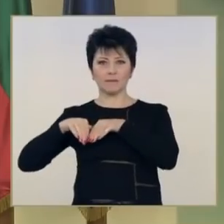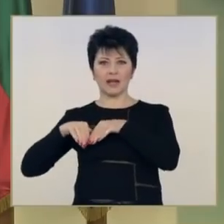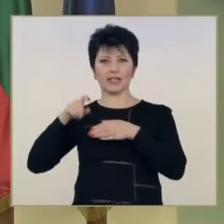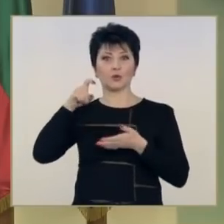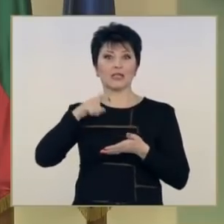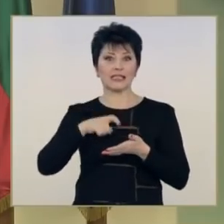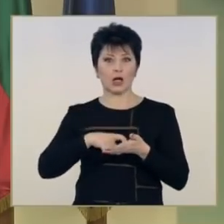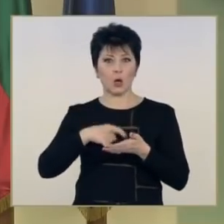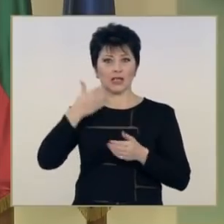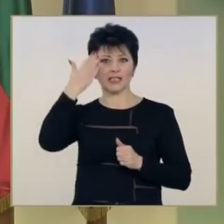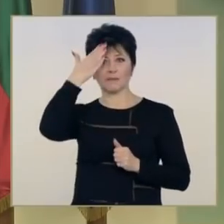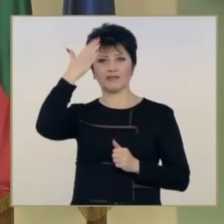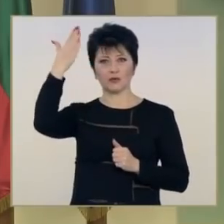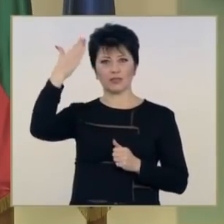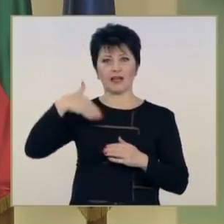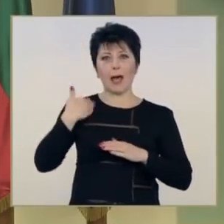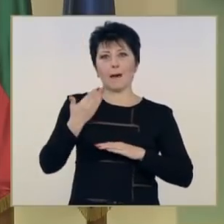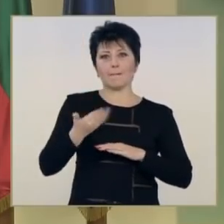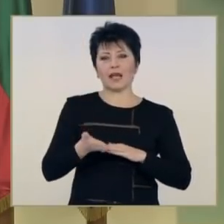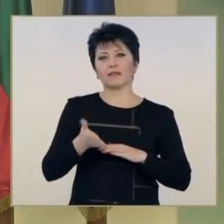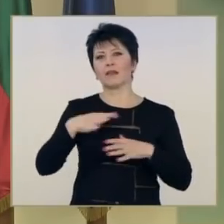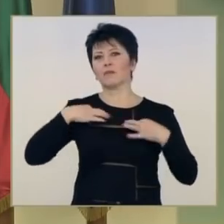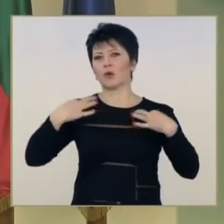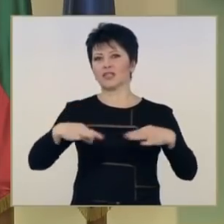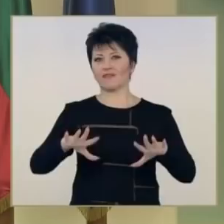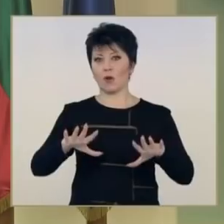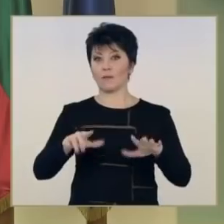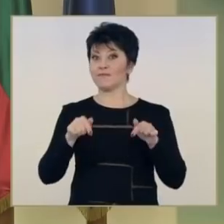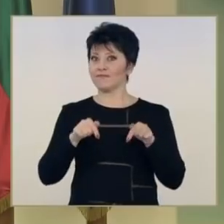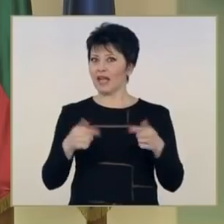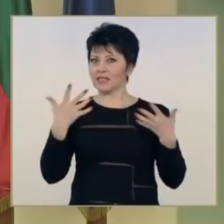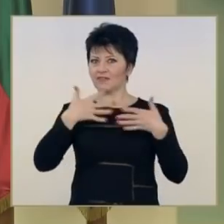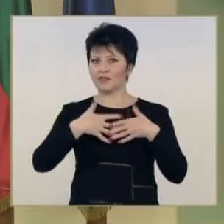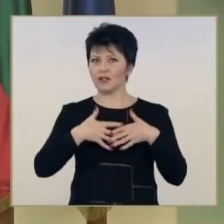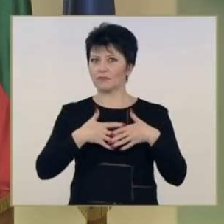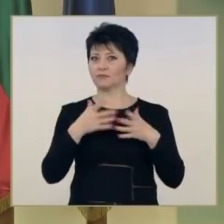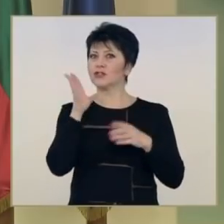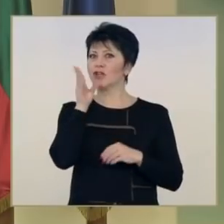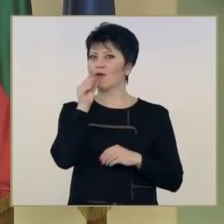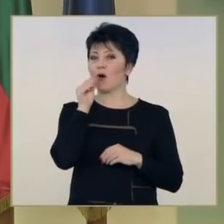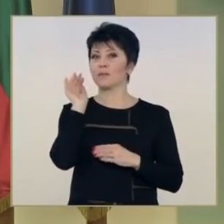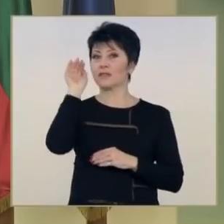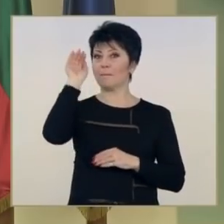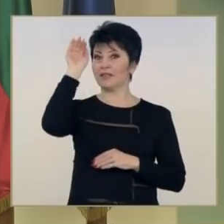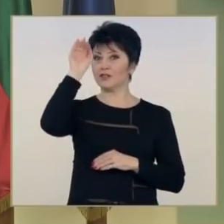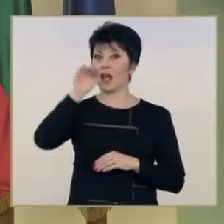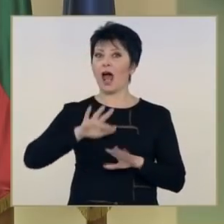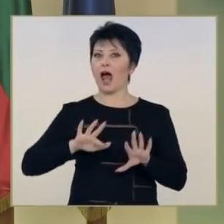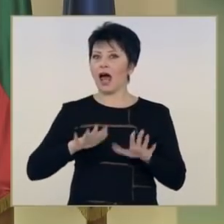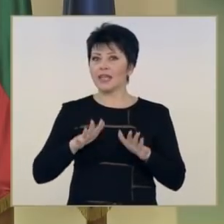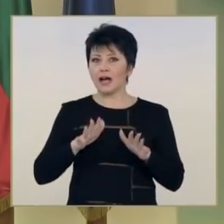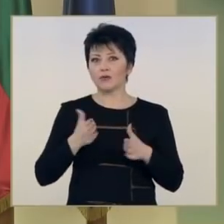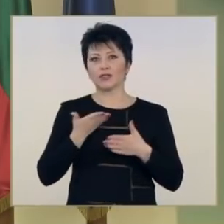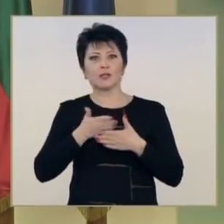произвола. Тази вечер мнозина ще говорят за бъдещето си, а някои ще споделят и планове